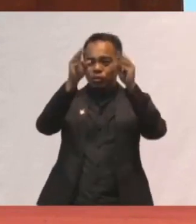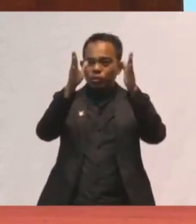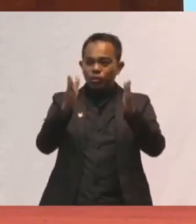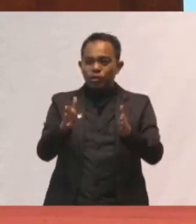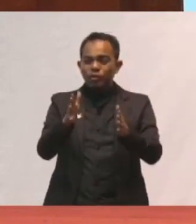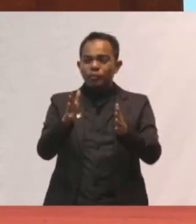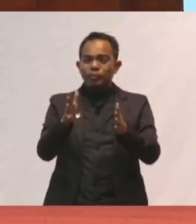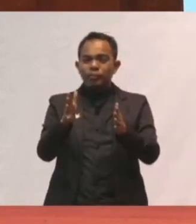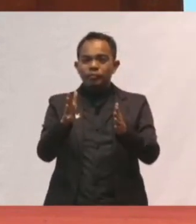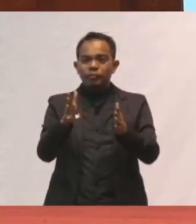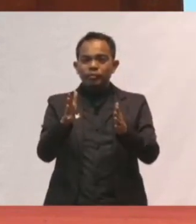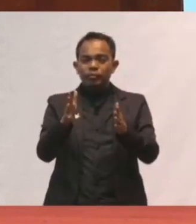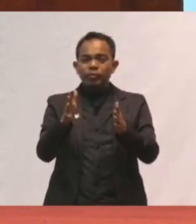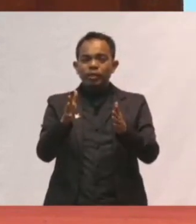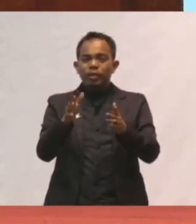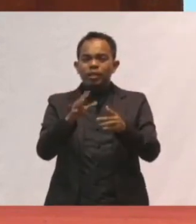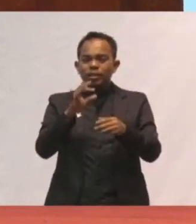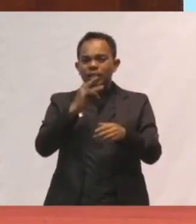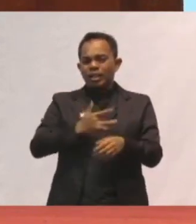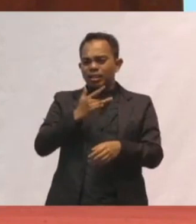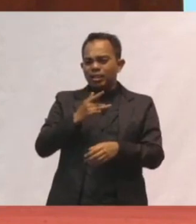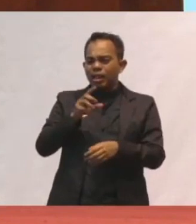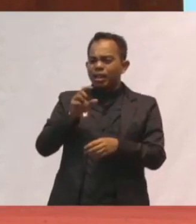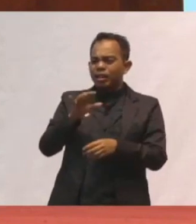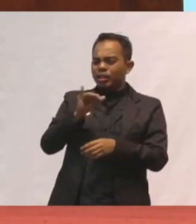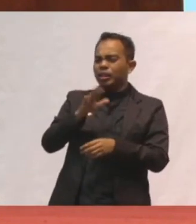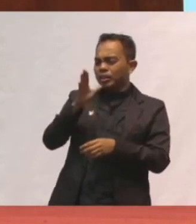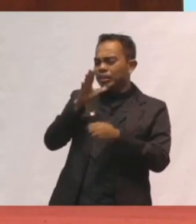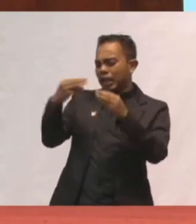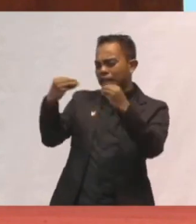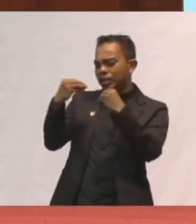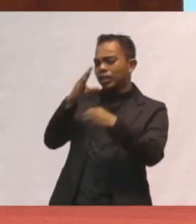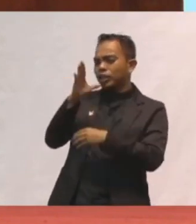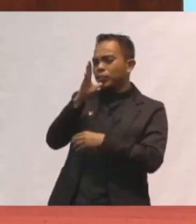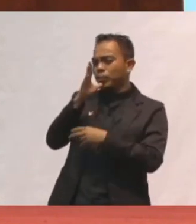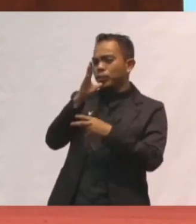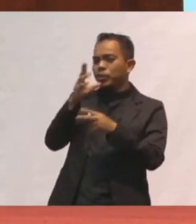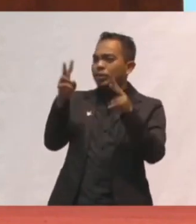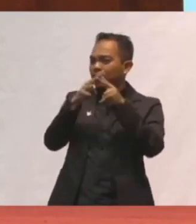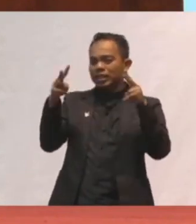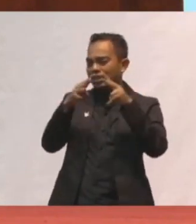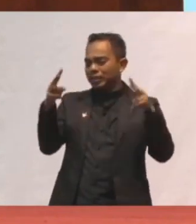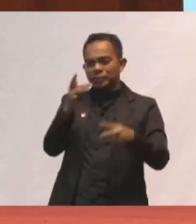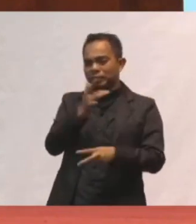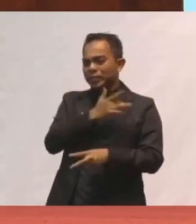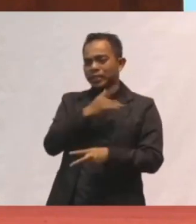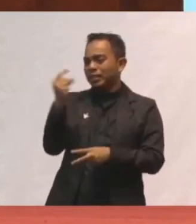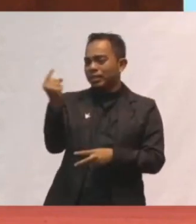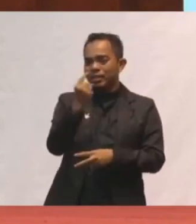ulama, lalu beliau kata, didikan ibu, ajaran ibuku ini